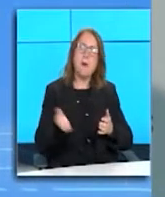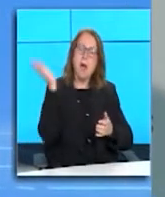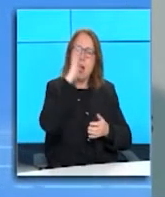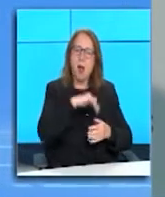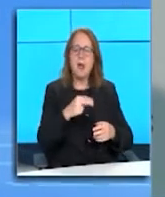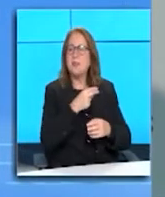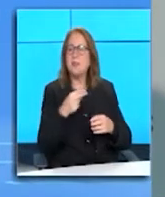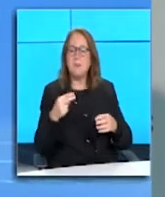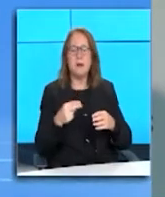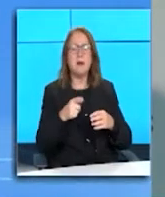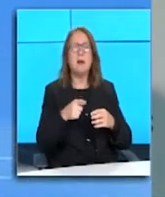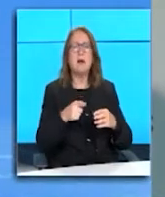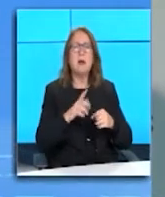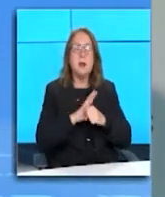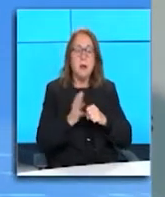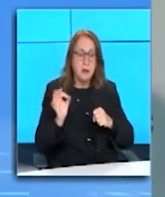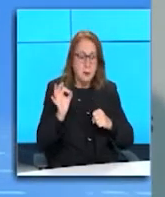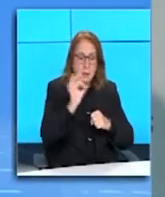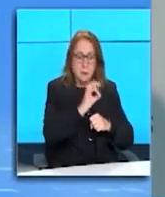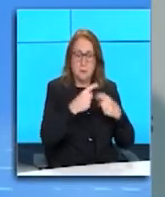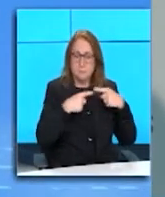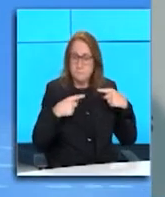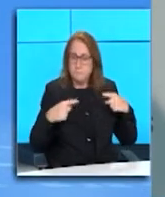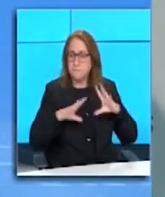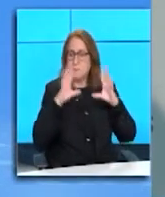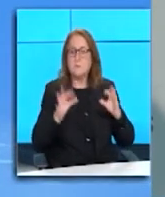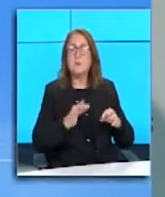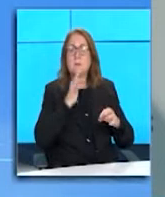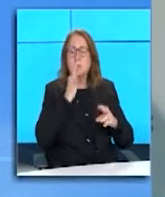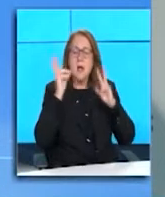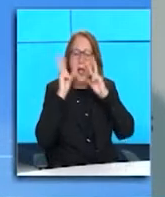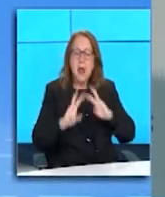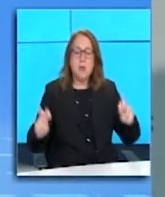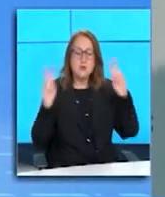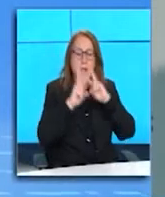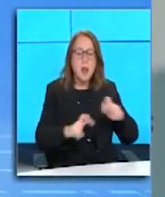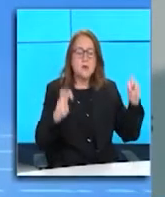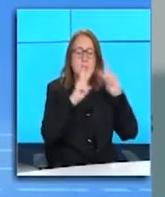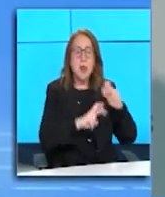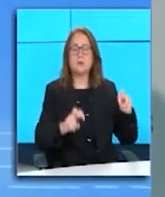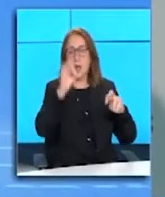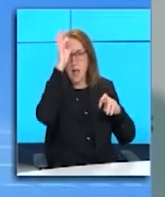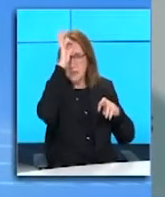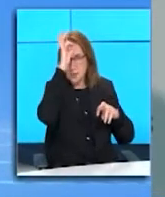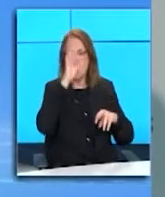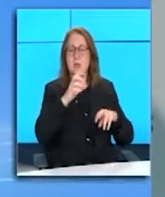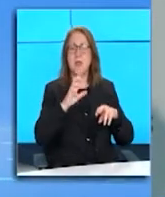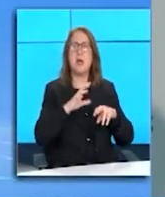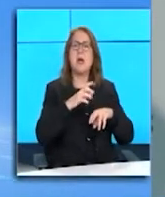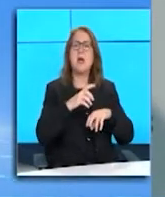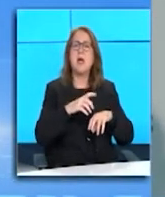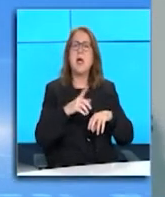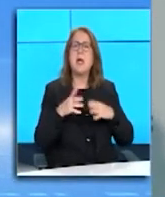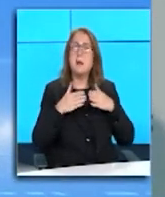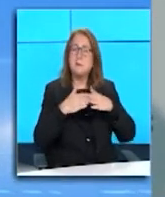ανάσχεσης διασποράς της νόσου, θα πραγματοποιούνται διαρκώς έλεγχοι τόσο από την ελληνική αστυνομία, το λιμενικό σώμα, την ελληνική ακτοφυλακή, την